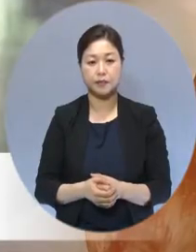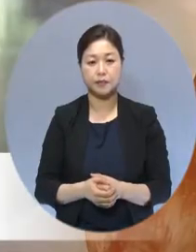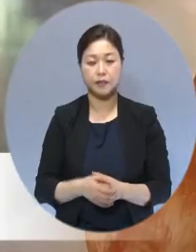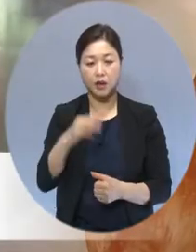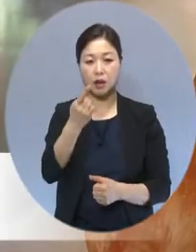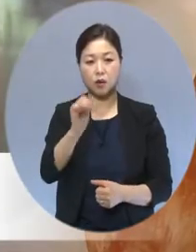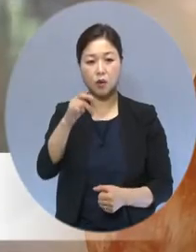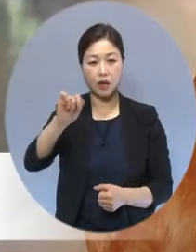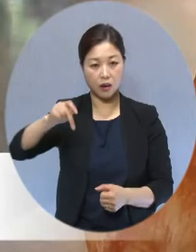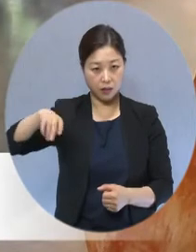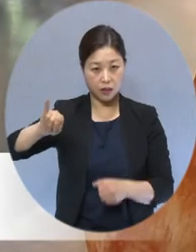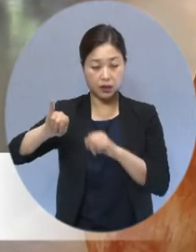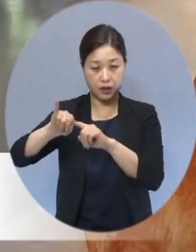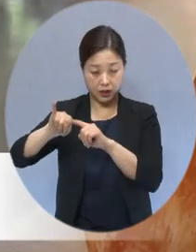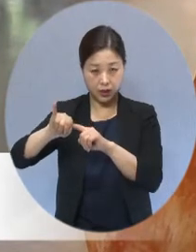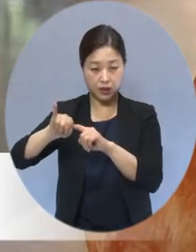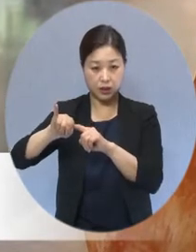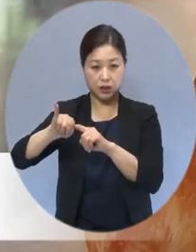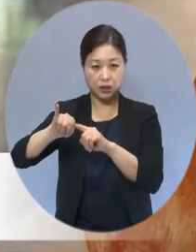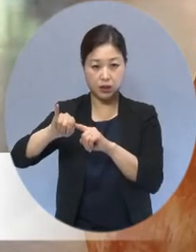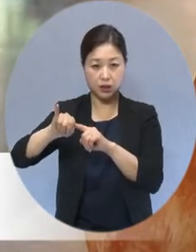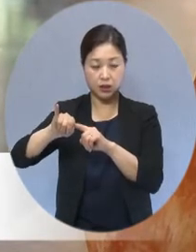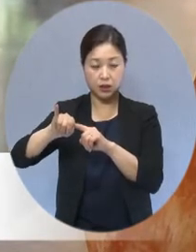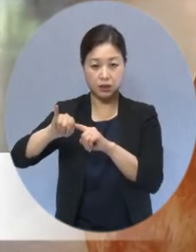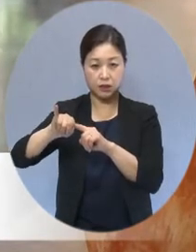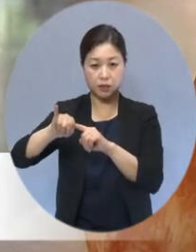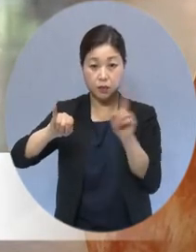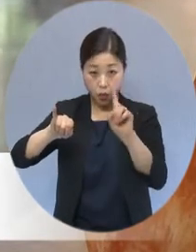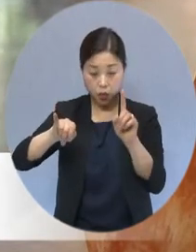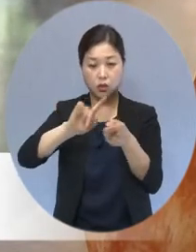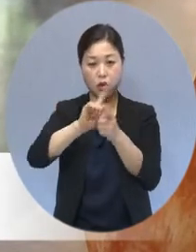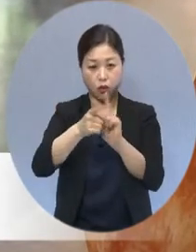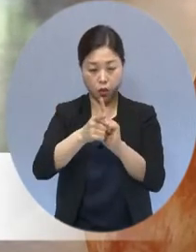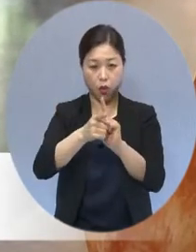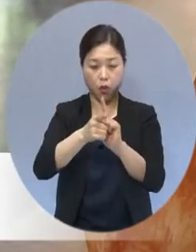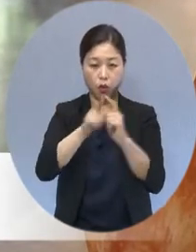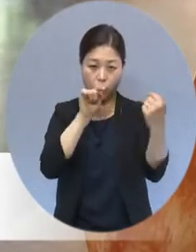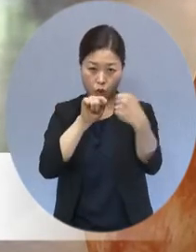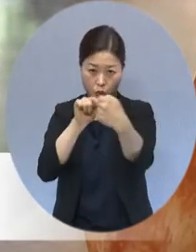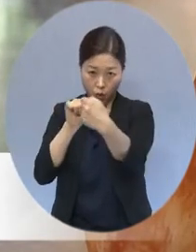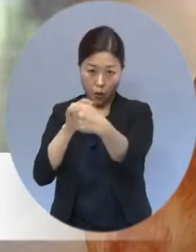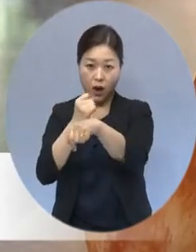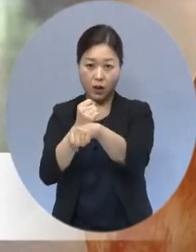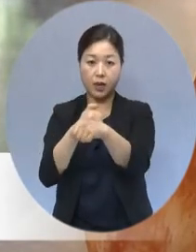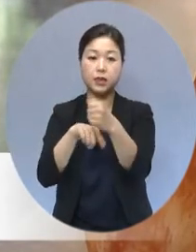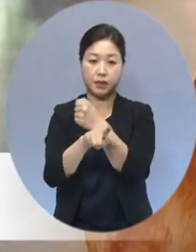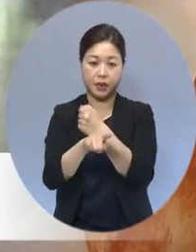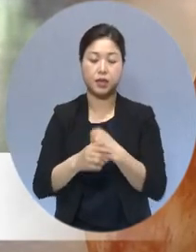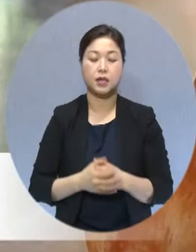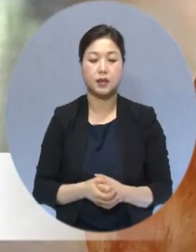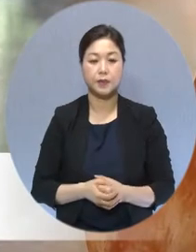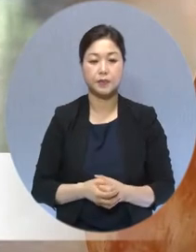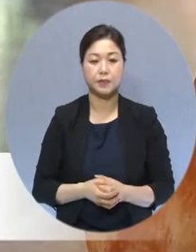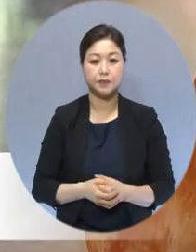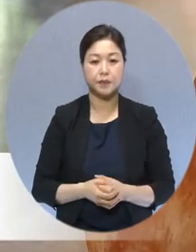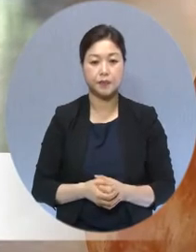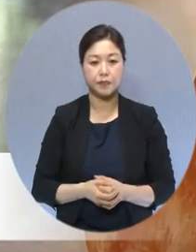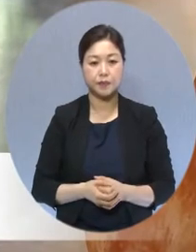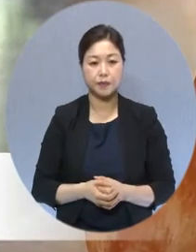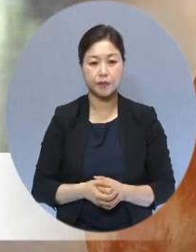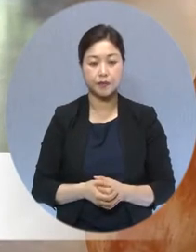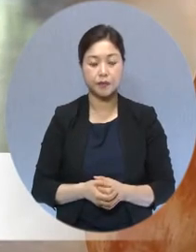통 갤러리는 말 그대로 서로 소통하다라는 이야기 뜻이 있거든요.